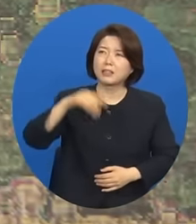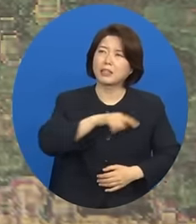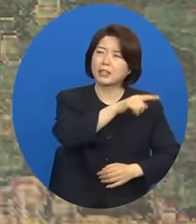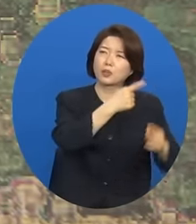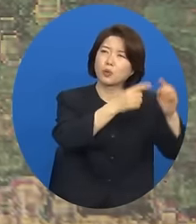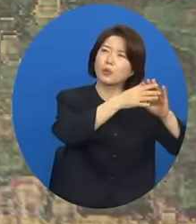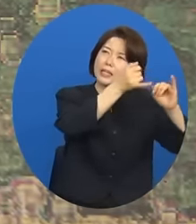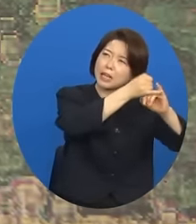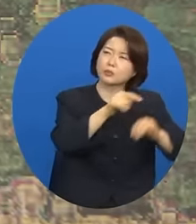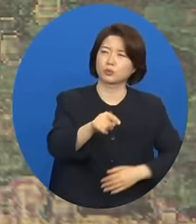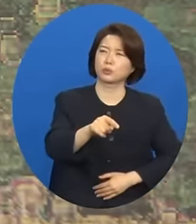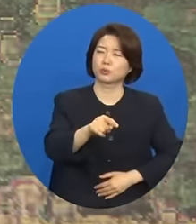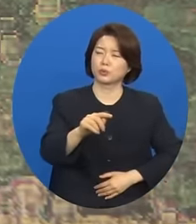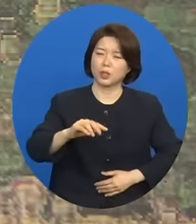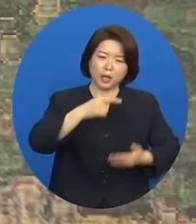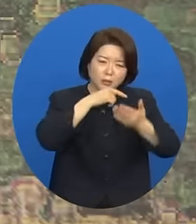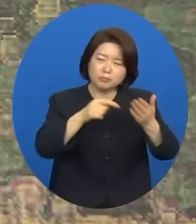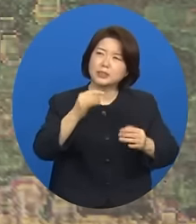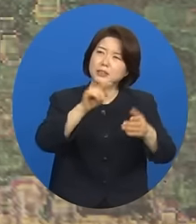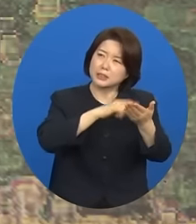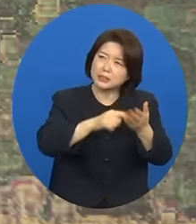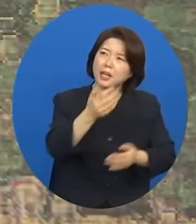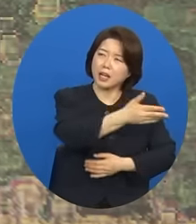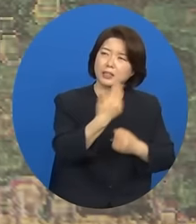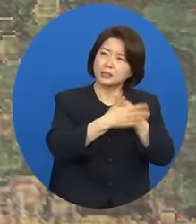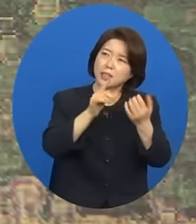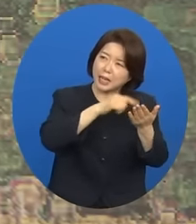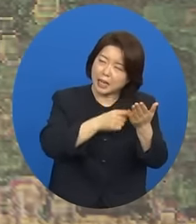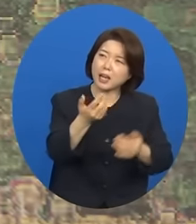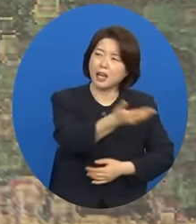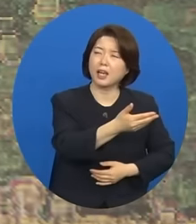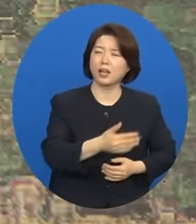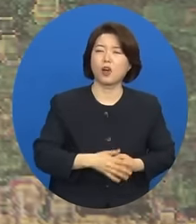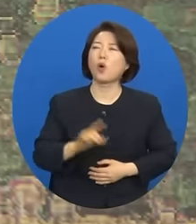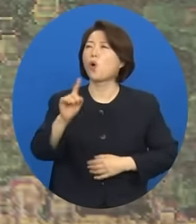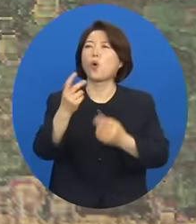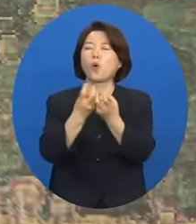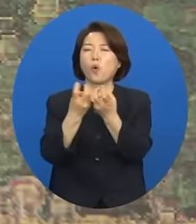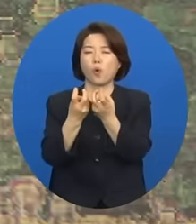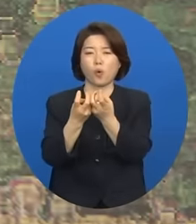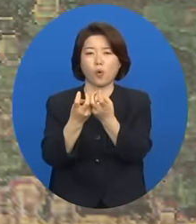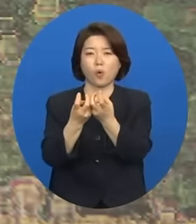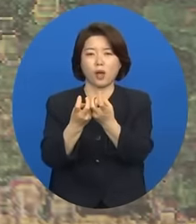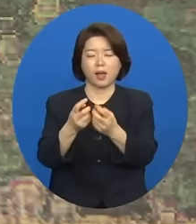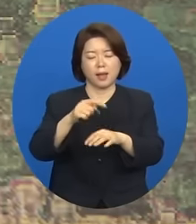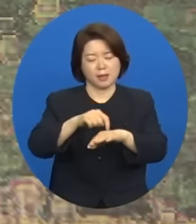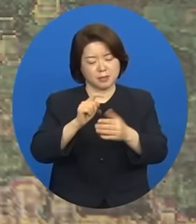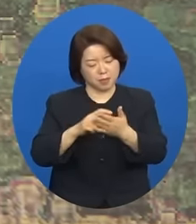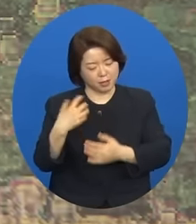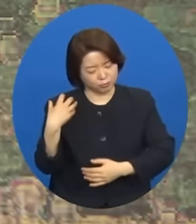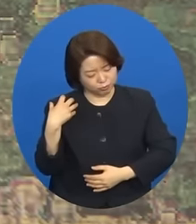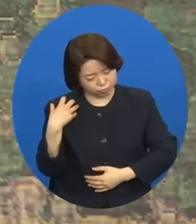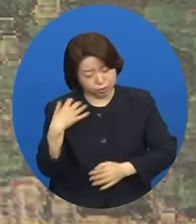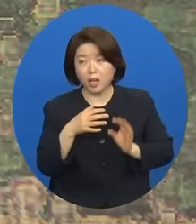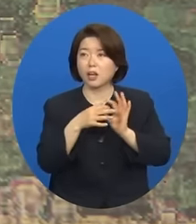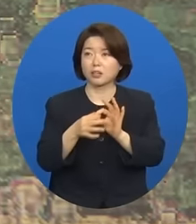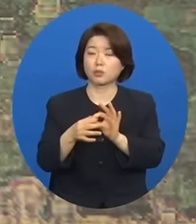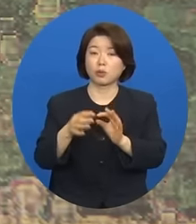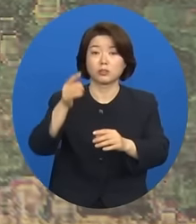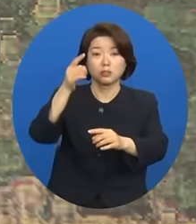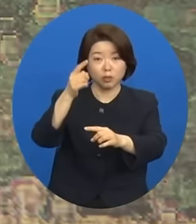약속했고 빚을 갚아야 되고 은혜를 갚아야 되는데 어떻게 되지? 그 마음의 부담이 계속 있는 겁니다. 뭐 그런